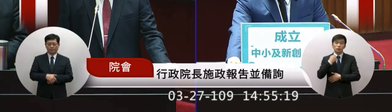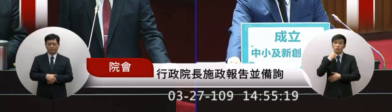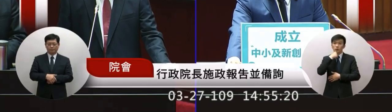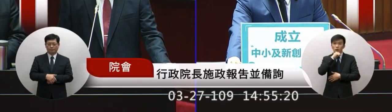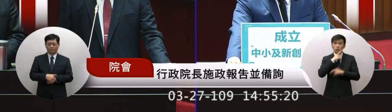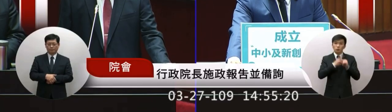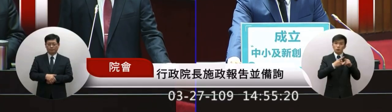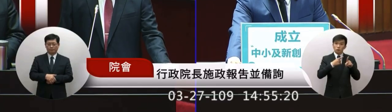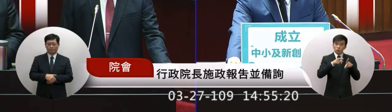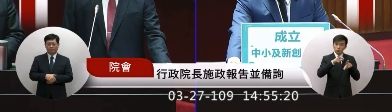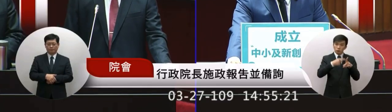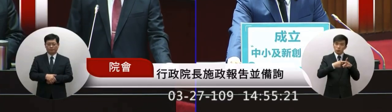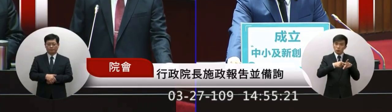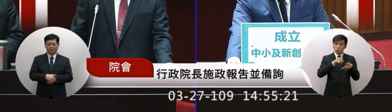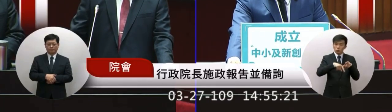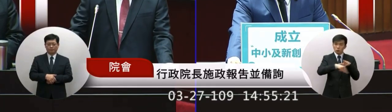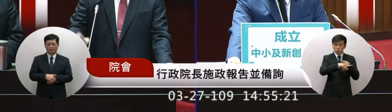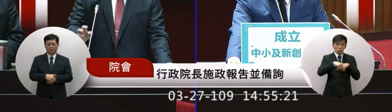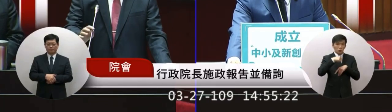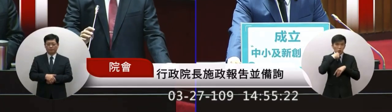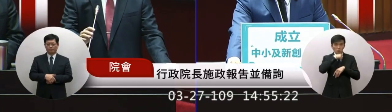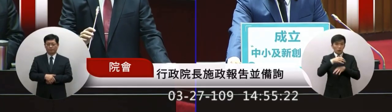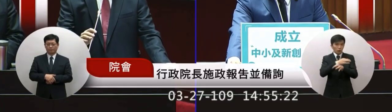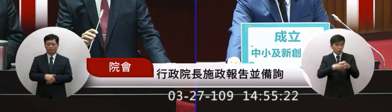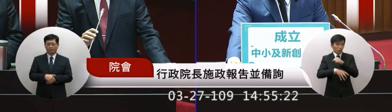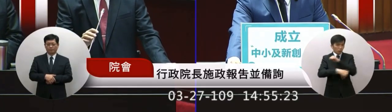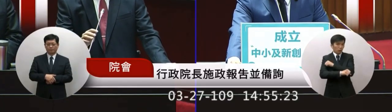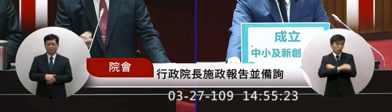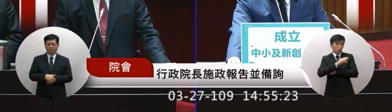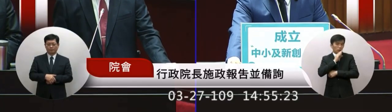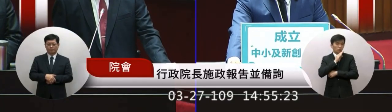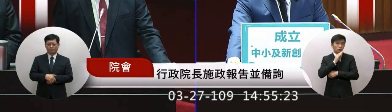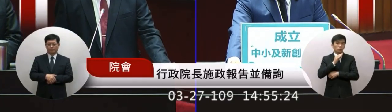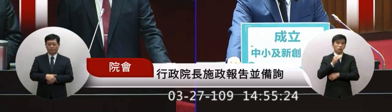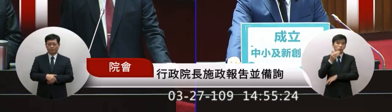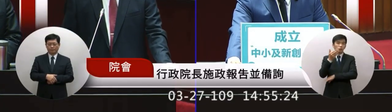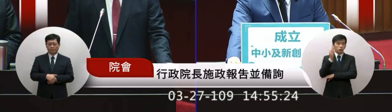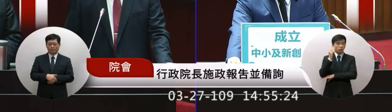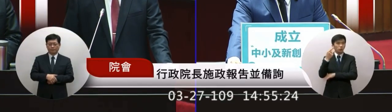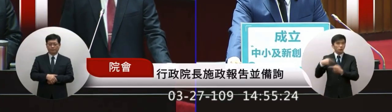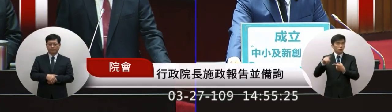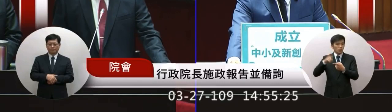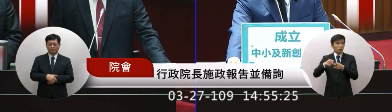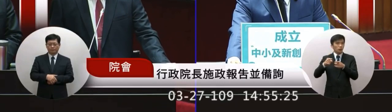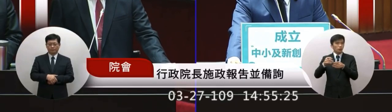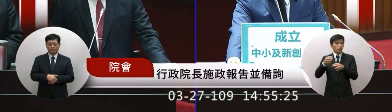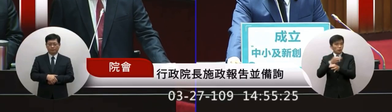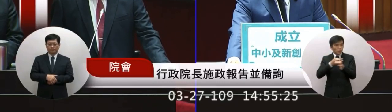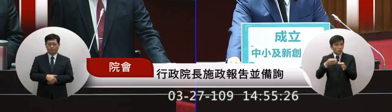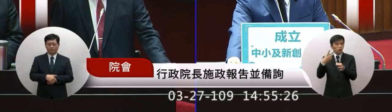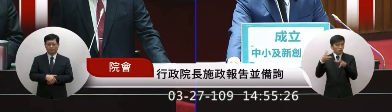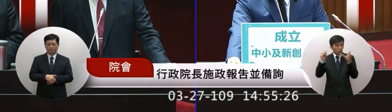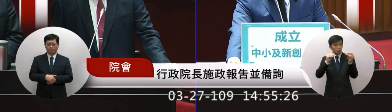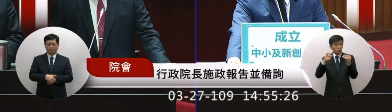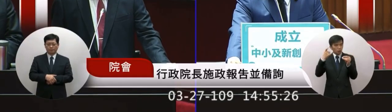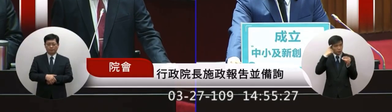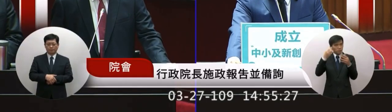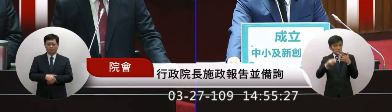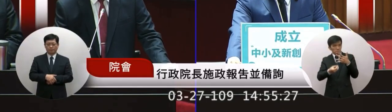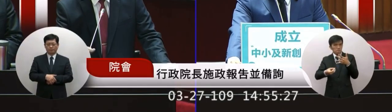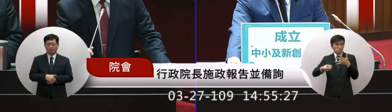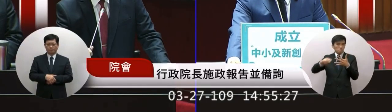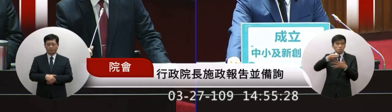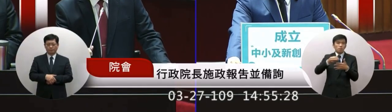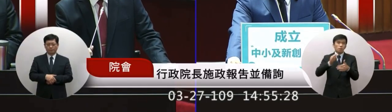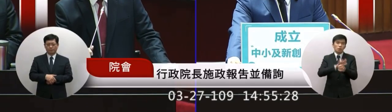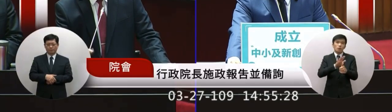企业是我们经济发展的基石，那我们对在政府的层级上跟资源的配给上，是不是应该更拉高一个层级？尤